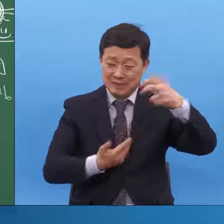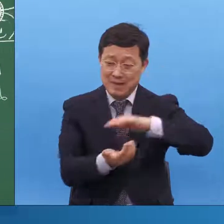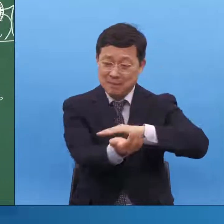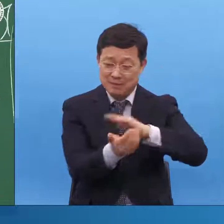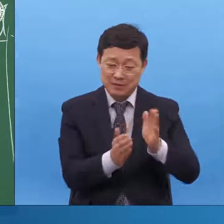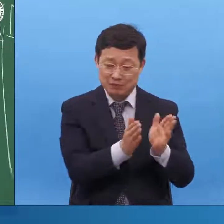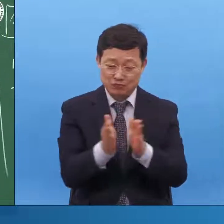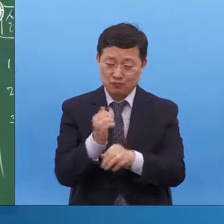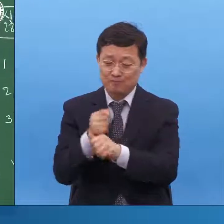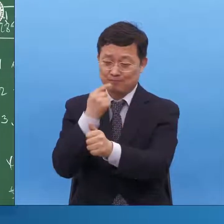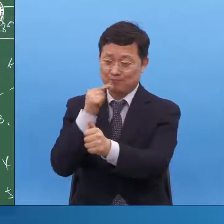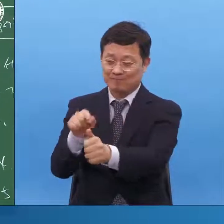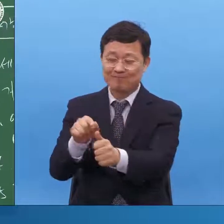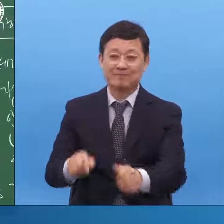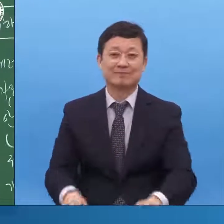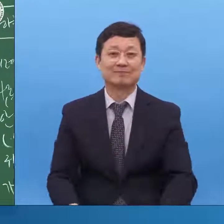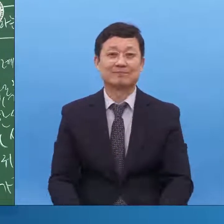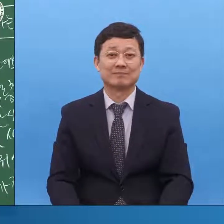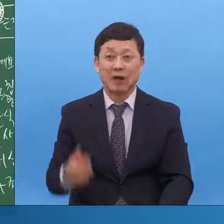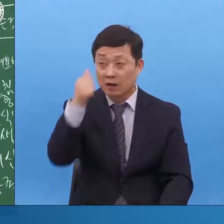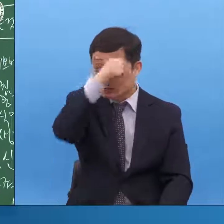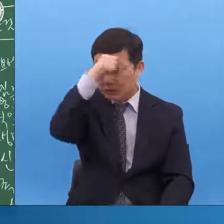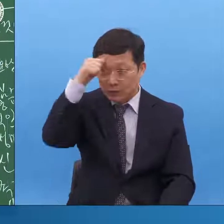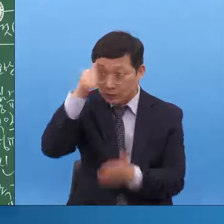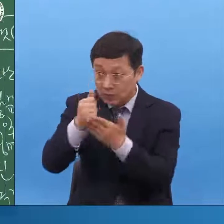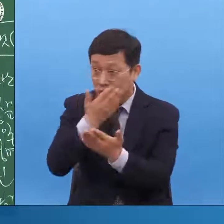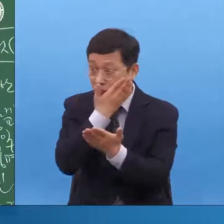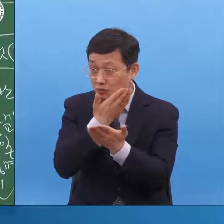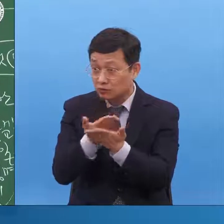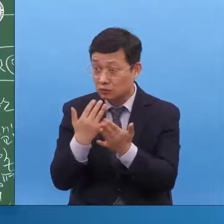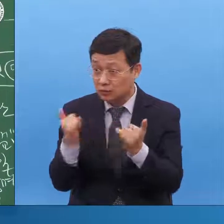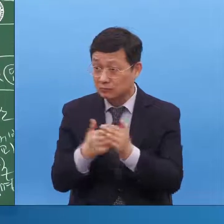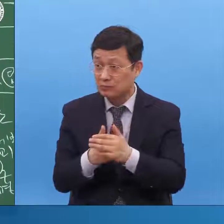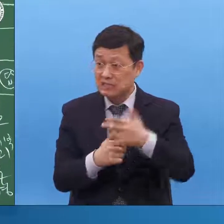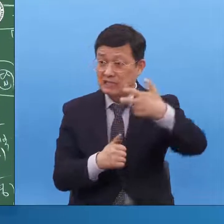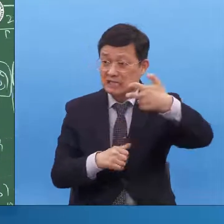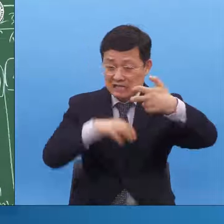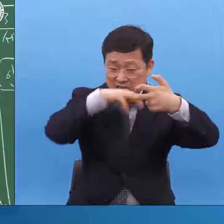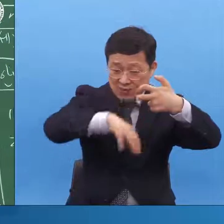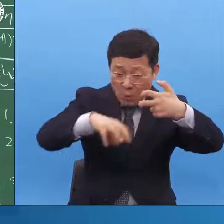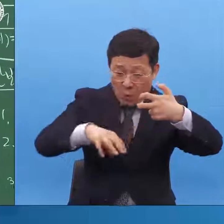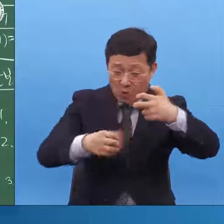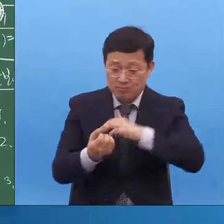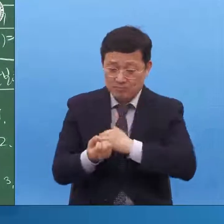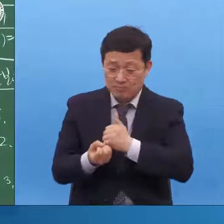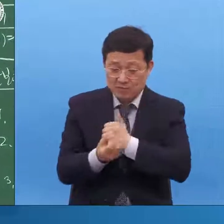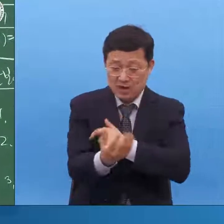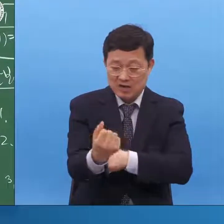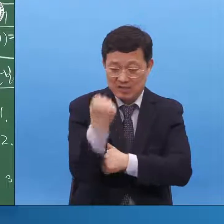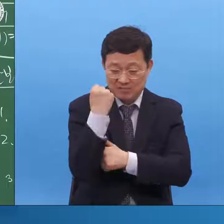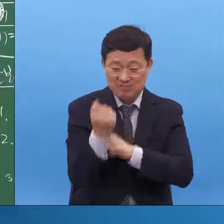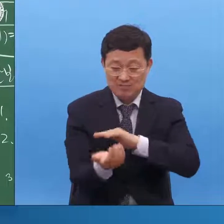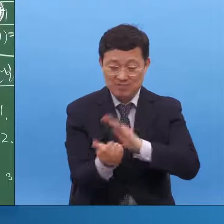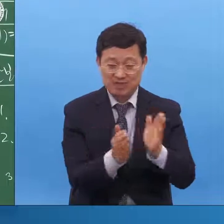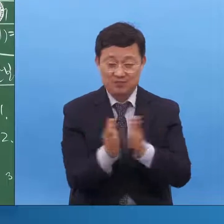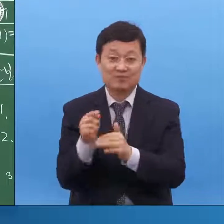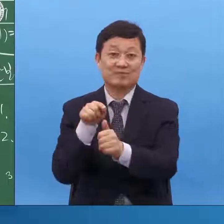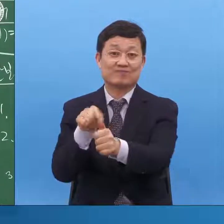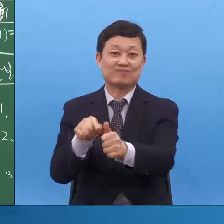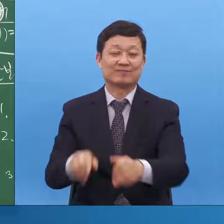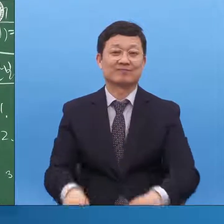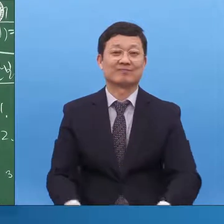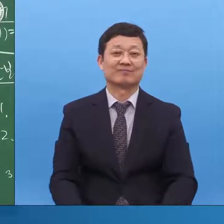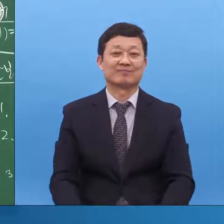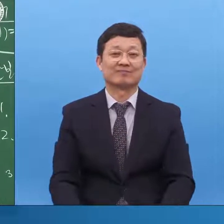now, you set this great parish. 장로님 중직자들은 70인 영향력을 세팅해라. And elders and church officers set to make the